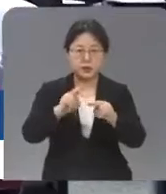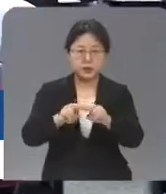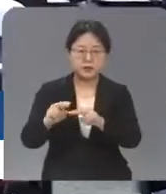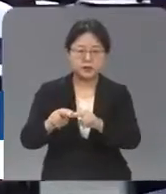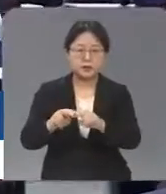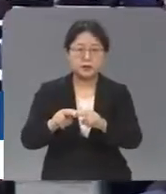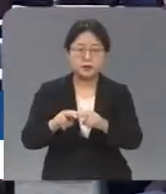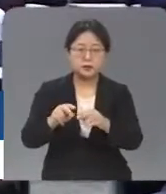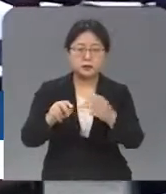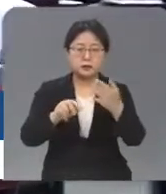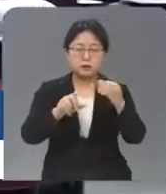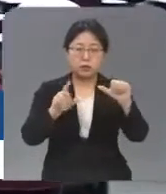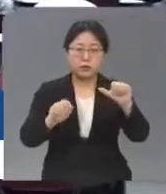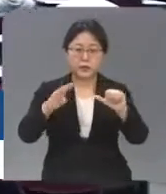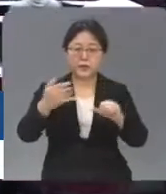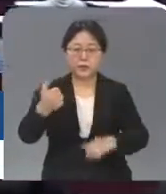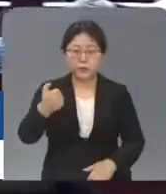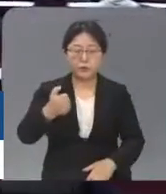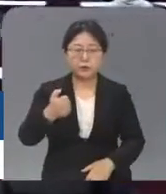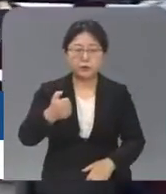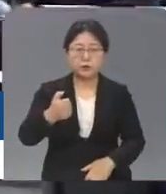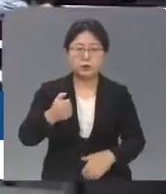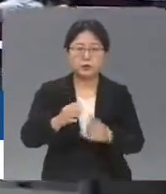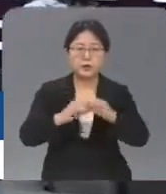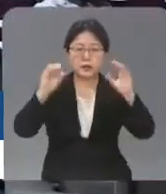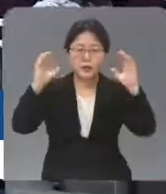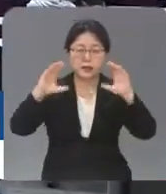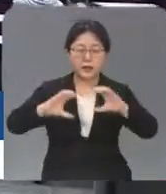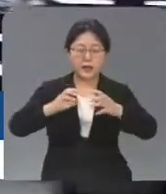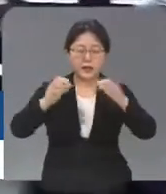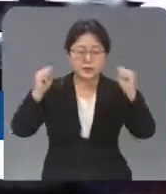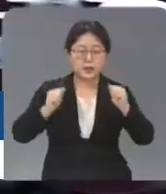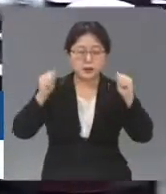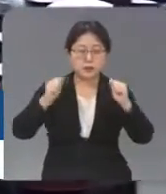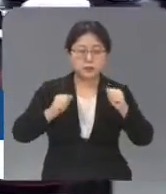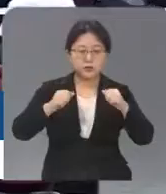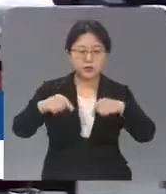장소로 주목받고 있습니다. 이성각 기자입니다.